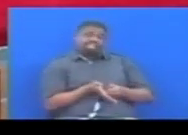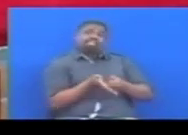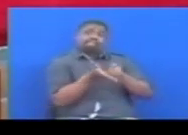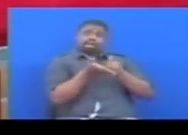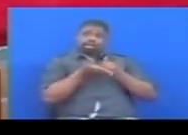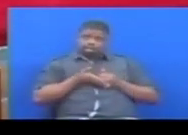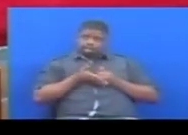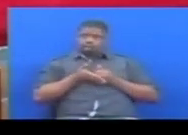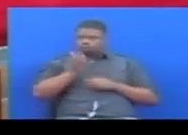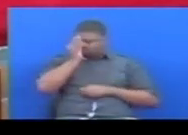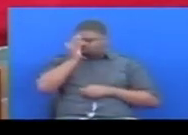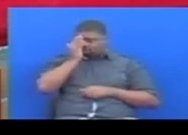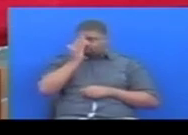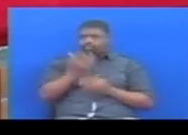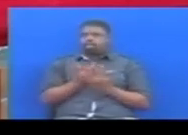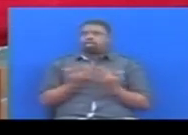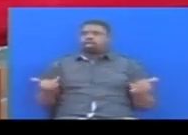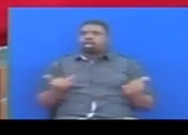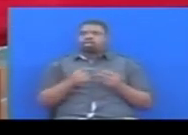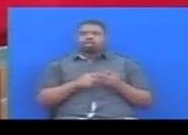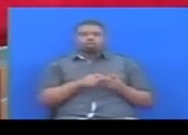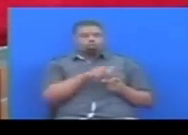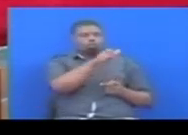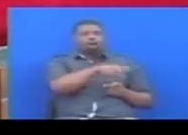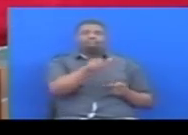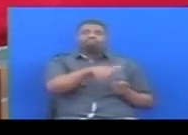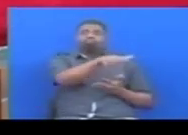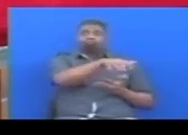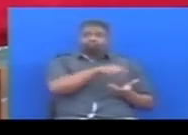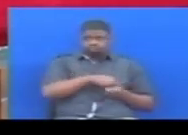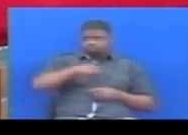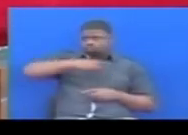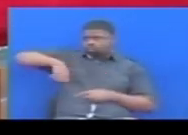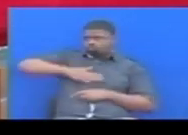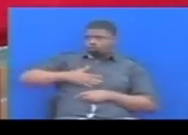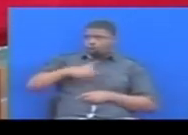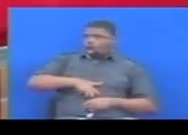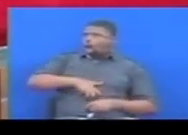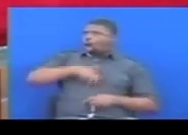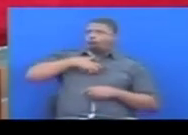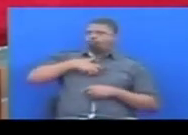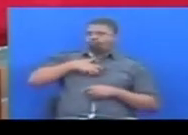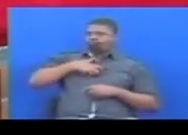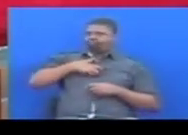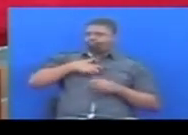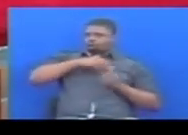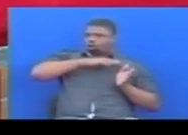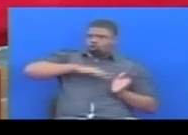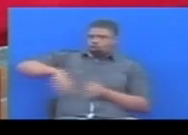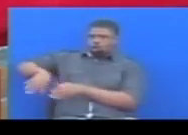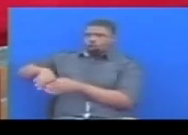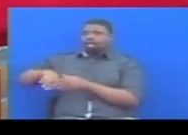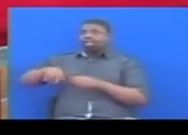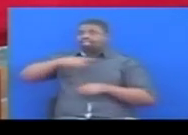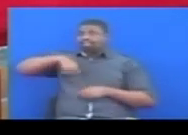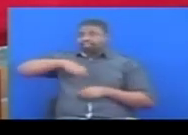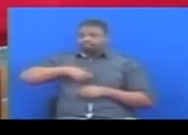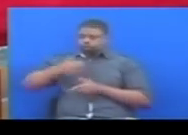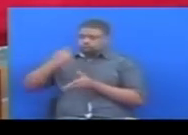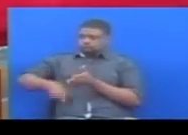kujua idadi ya wavuvi tulio nao. Naomba nimtoe hofu Mheshimiwa Mbunge juu ya tozo